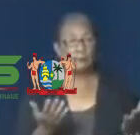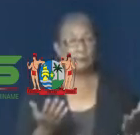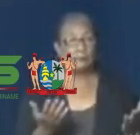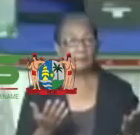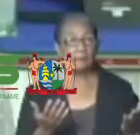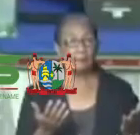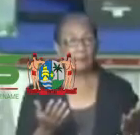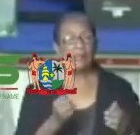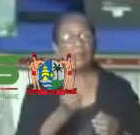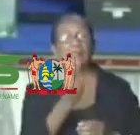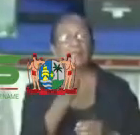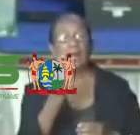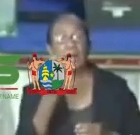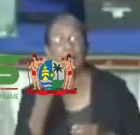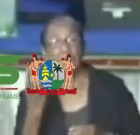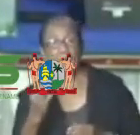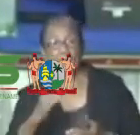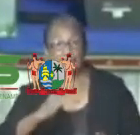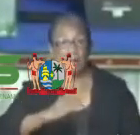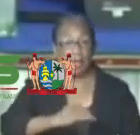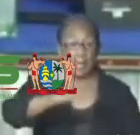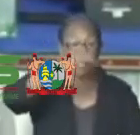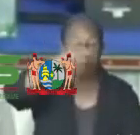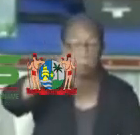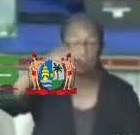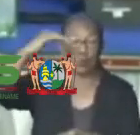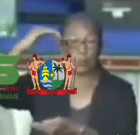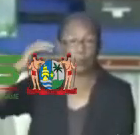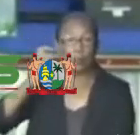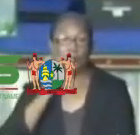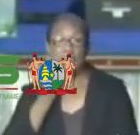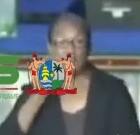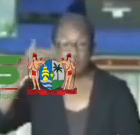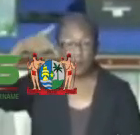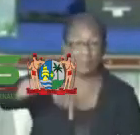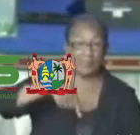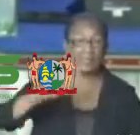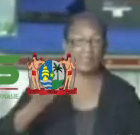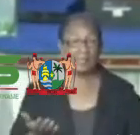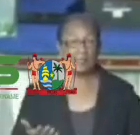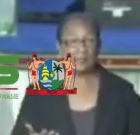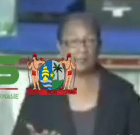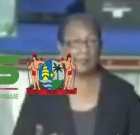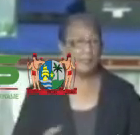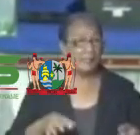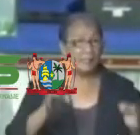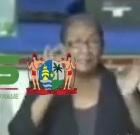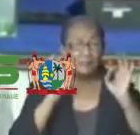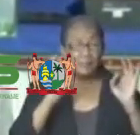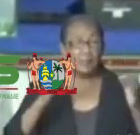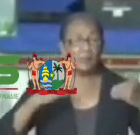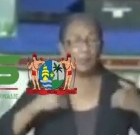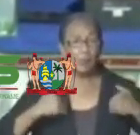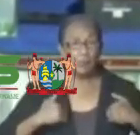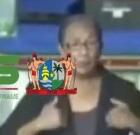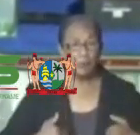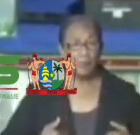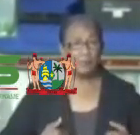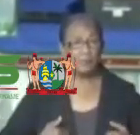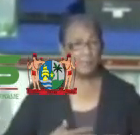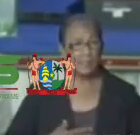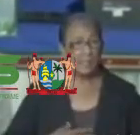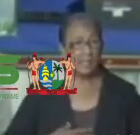Een aantal Durotanks hebben we 33. Maar dit gaat specifiek over mensen die echt getroffen zijn. Het gaat niet over